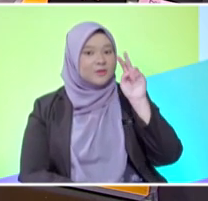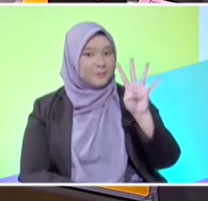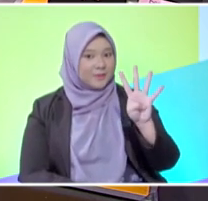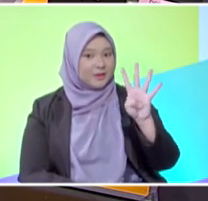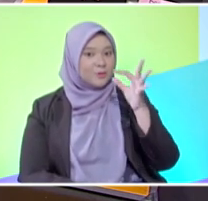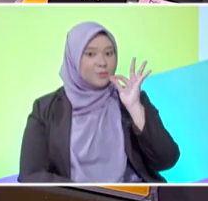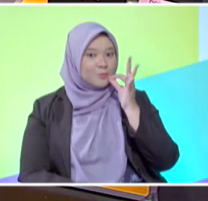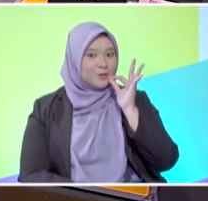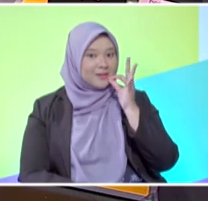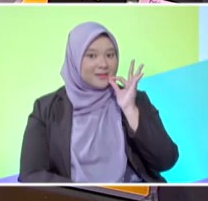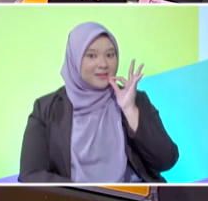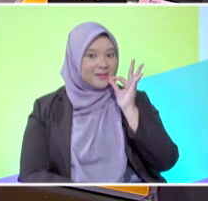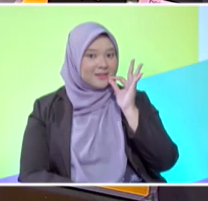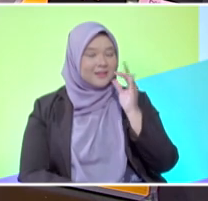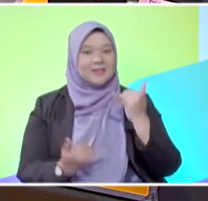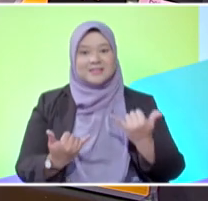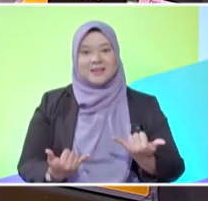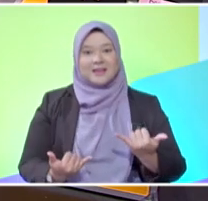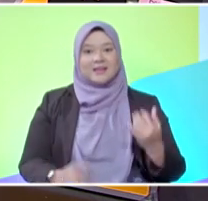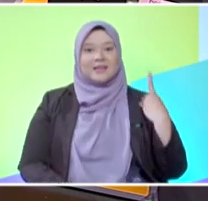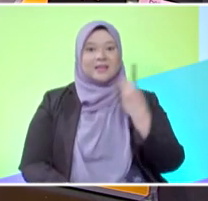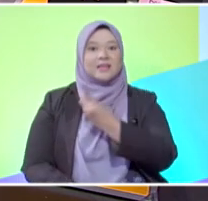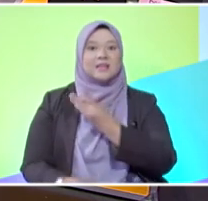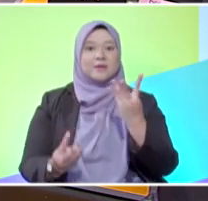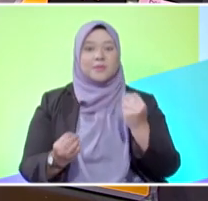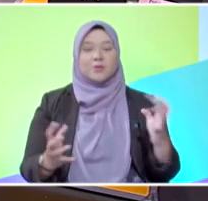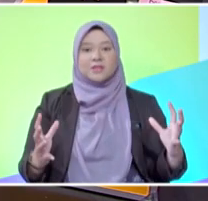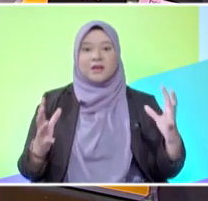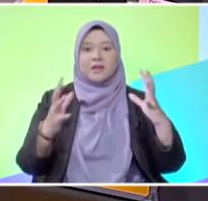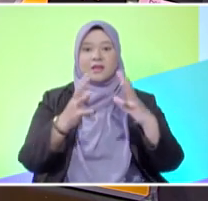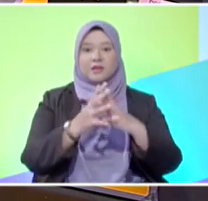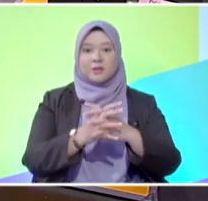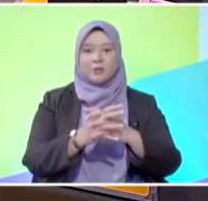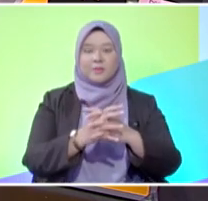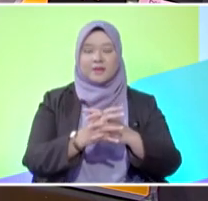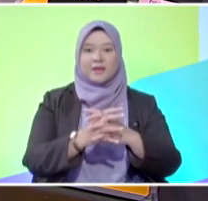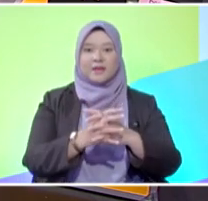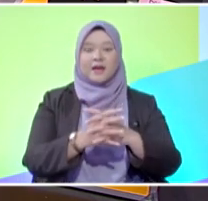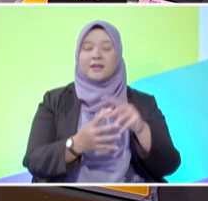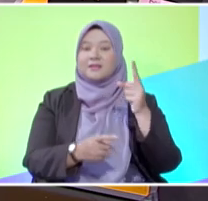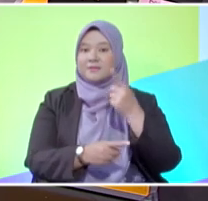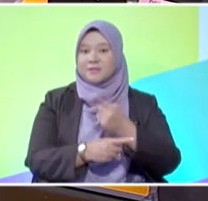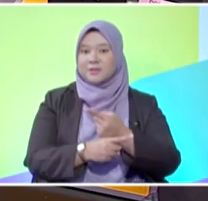mewakili kawan-kawan saya adik-adik saya dekat rumah yang pertama Cikgu yang di situ